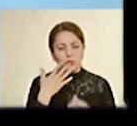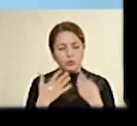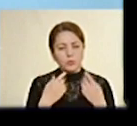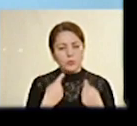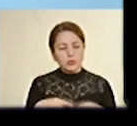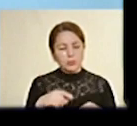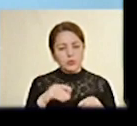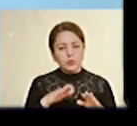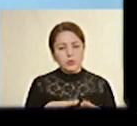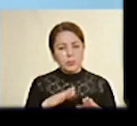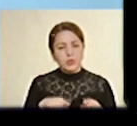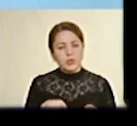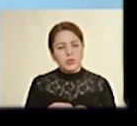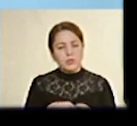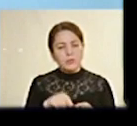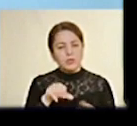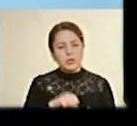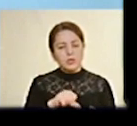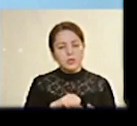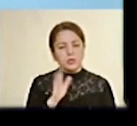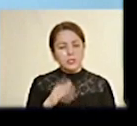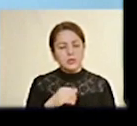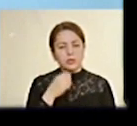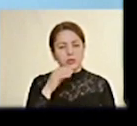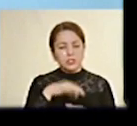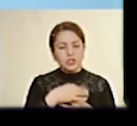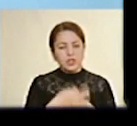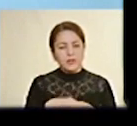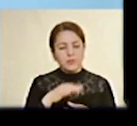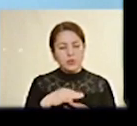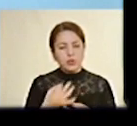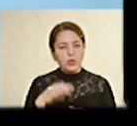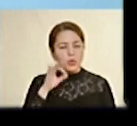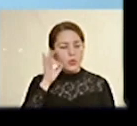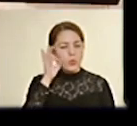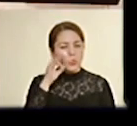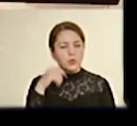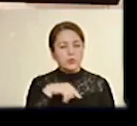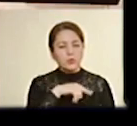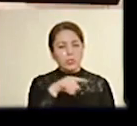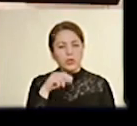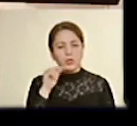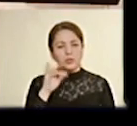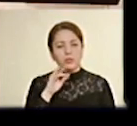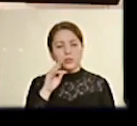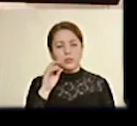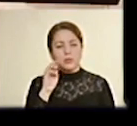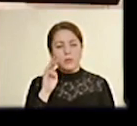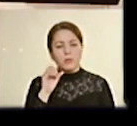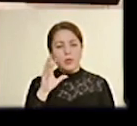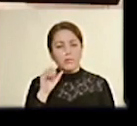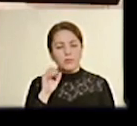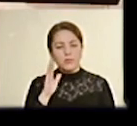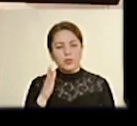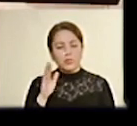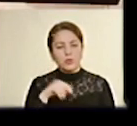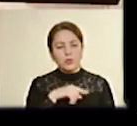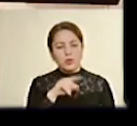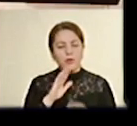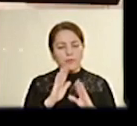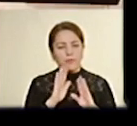etadi. Shaftoli, o'riklar esa ya'ni chin meva hisoblanadi va ular